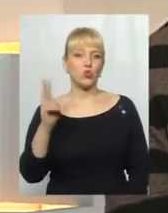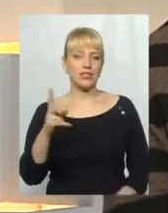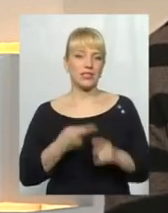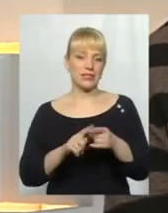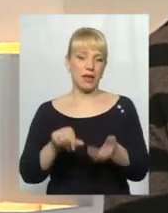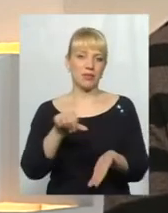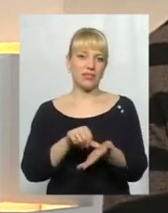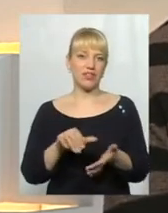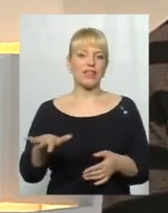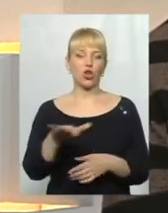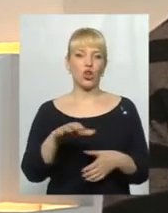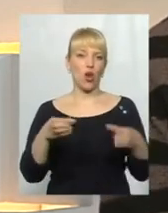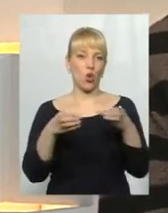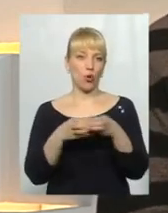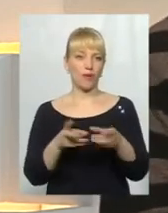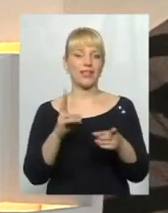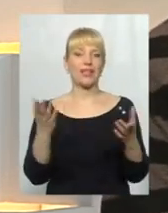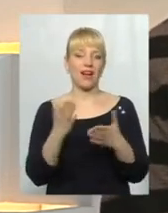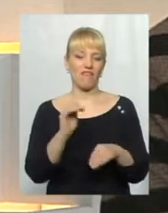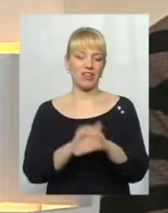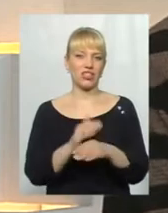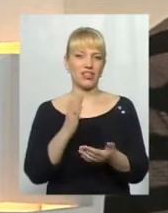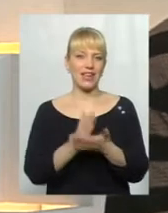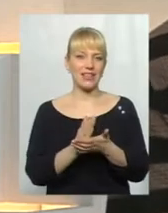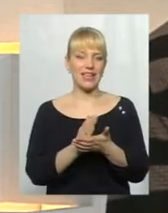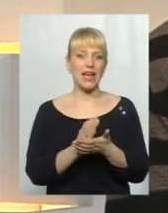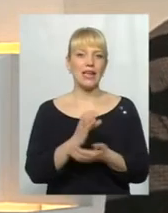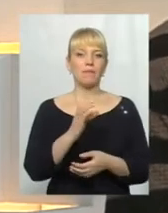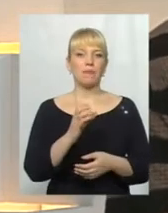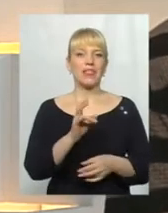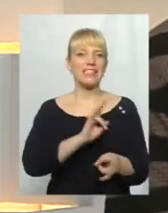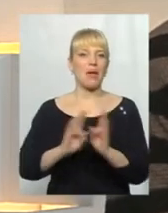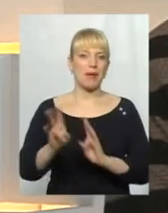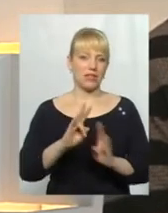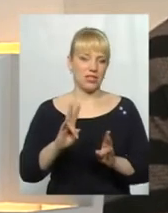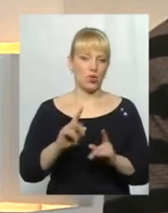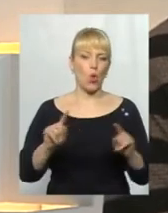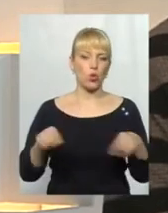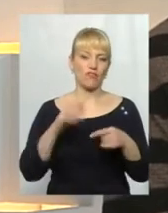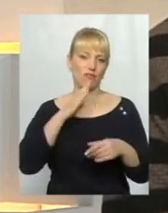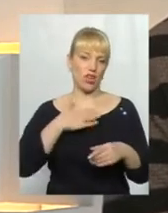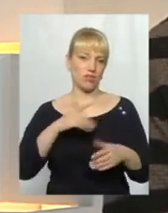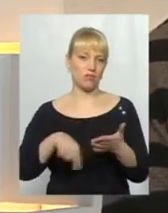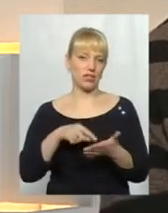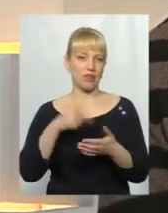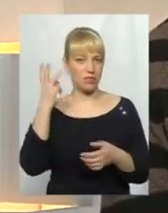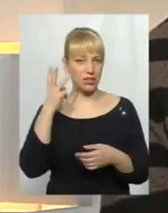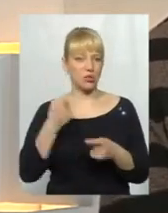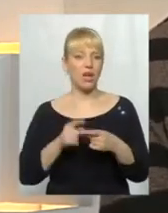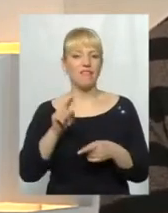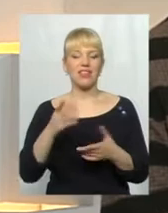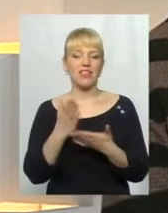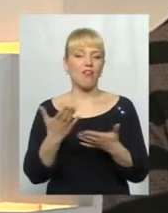представник територіальної громади, яка фактично є сепаратистським утворенням у нас у Хмельницькому. І він є якесь там